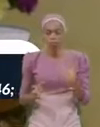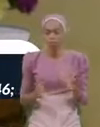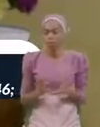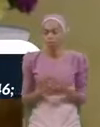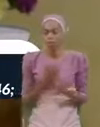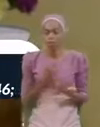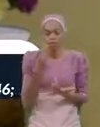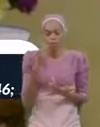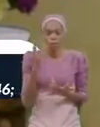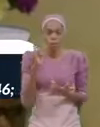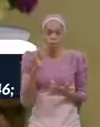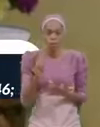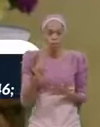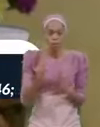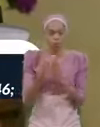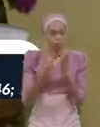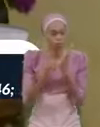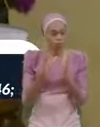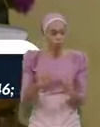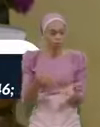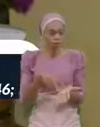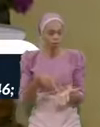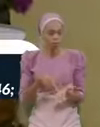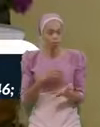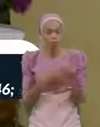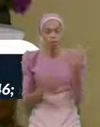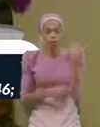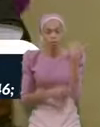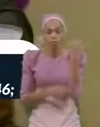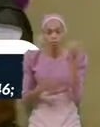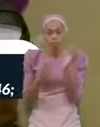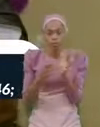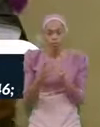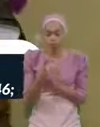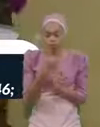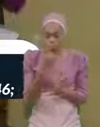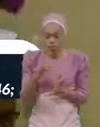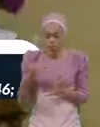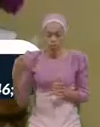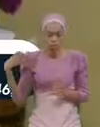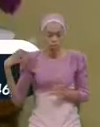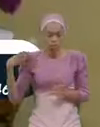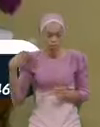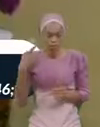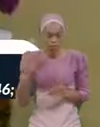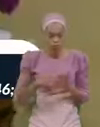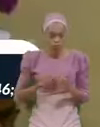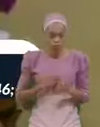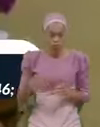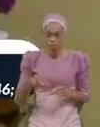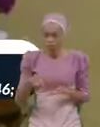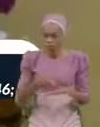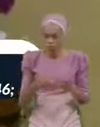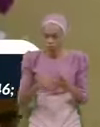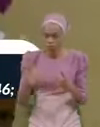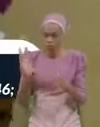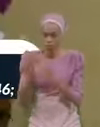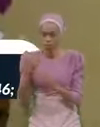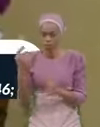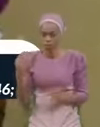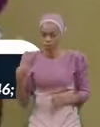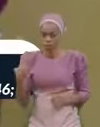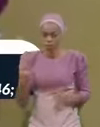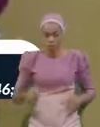25 un docteur de la loi se leva et dit à Jésus pour l'prouver MRE que dois-je faire pour hériter la